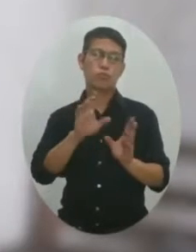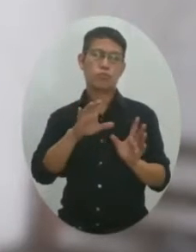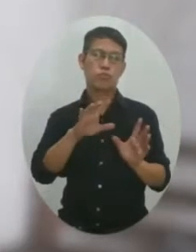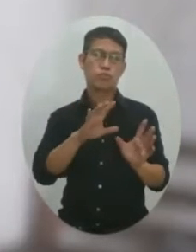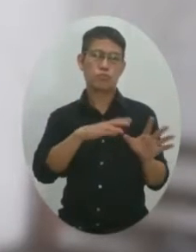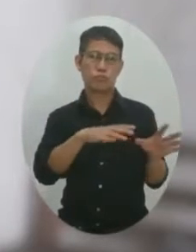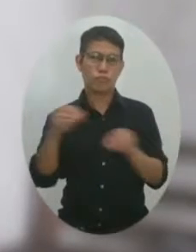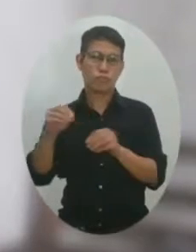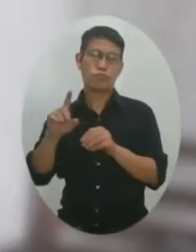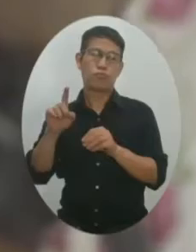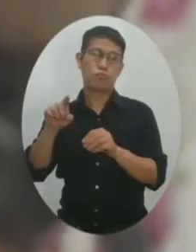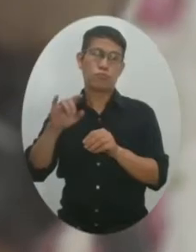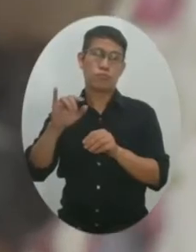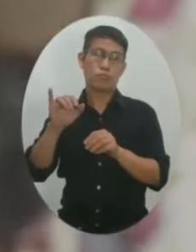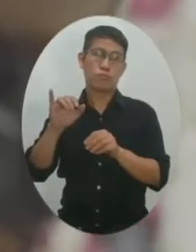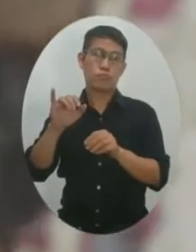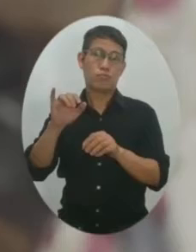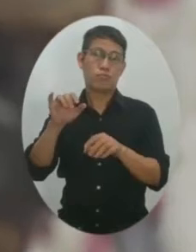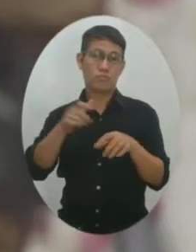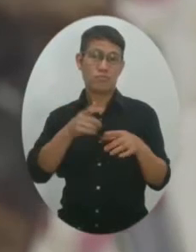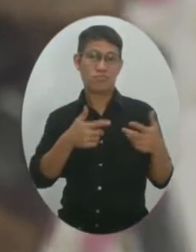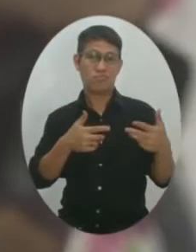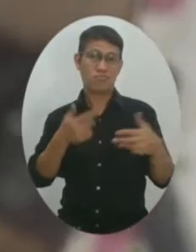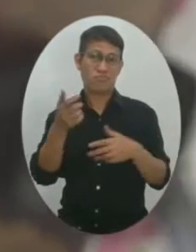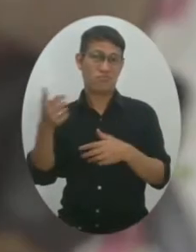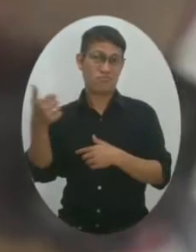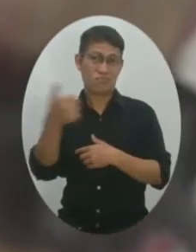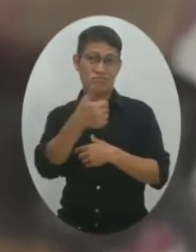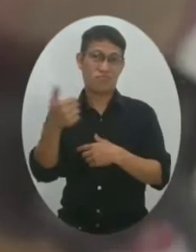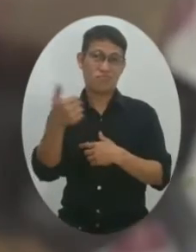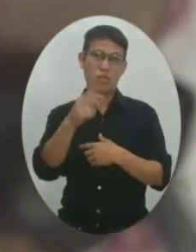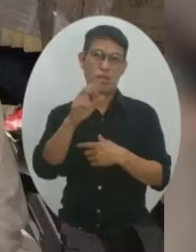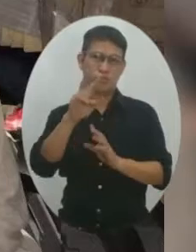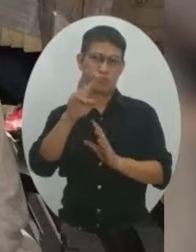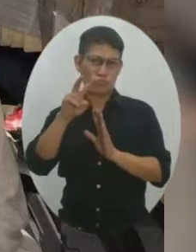pumasok. Then biyahe po, naglalaan po ng almost